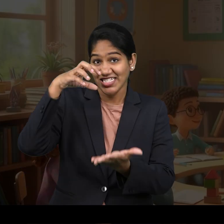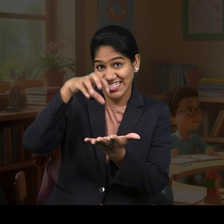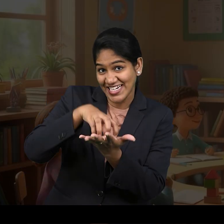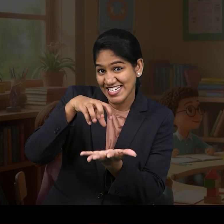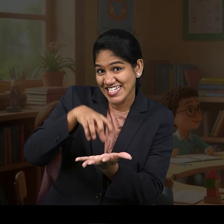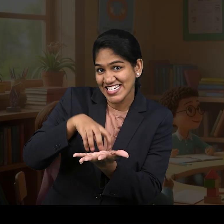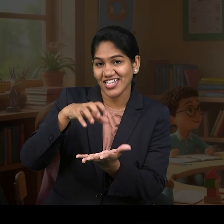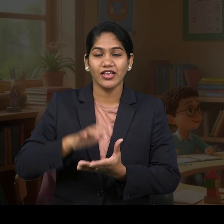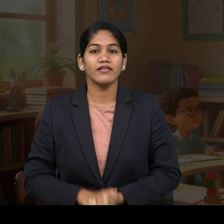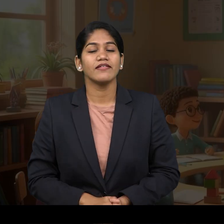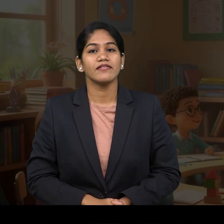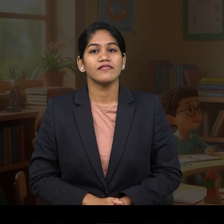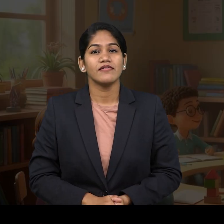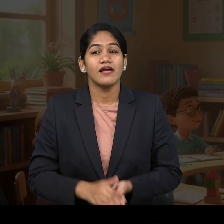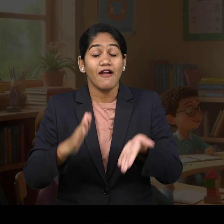இட்லி,